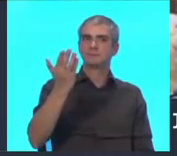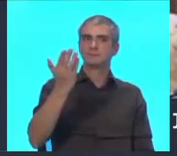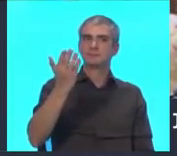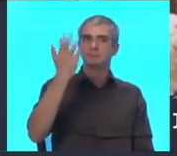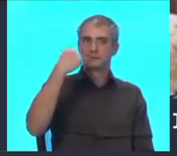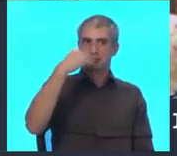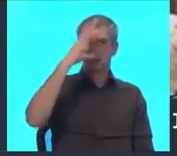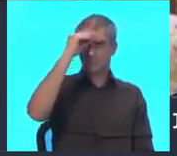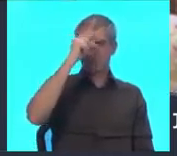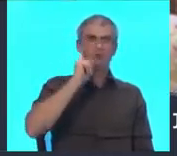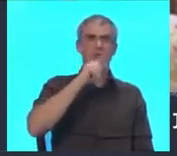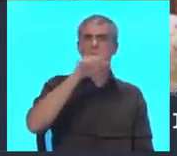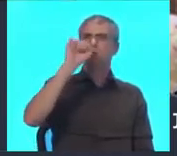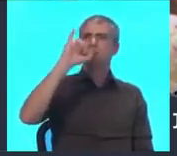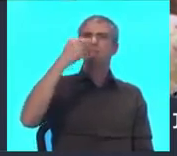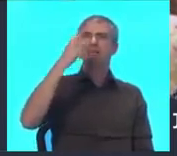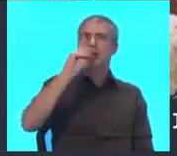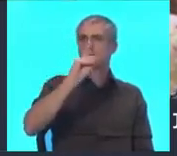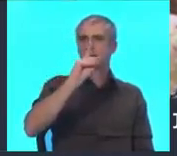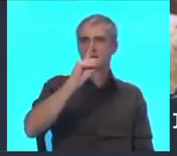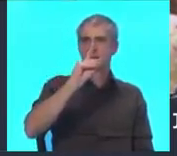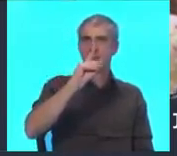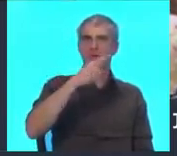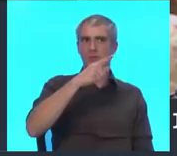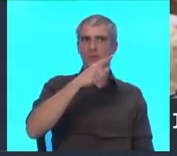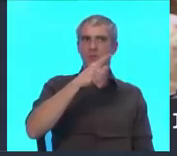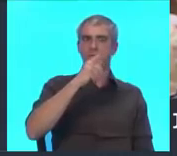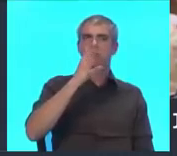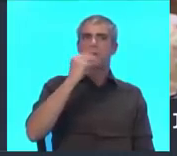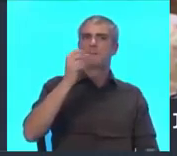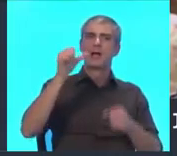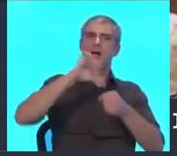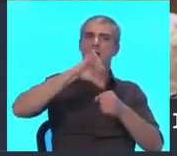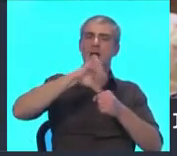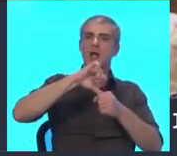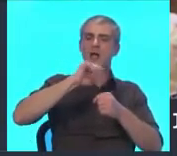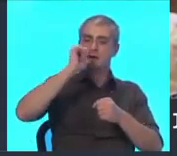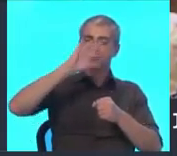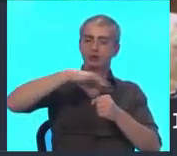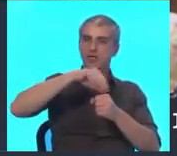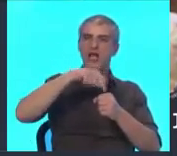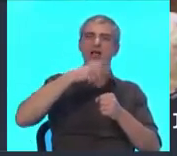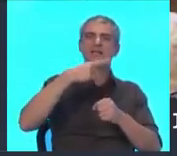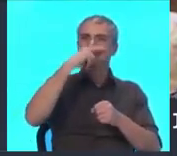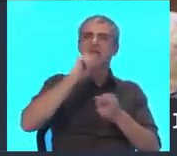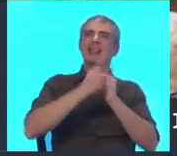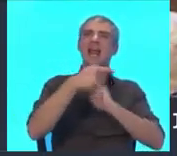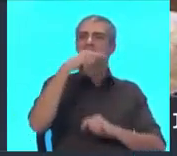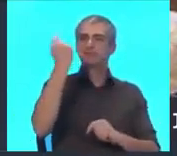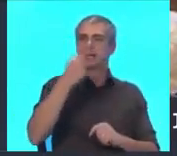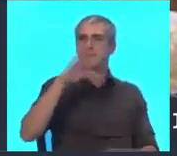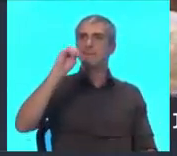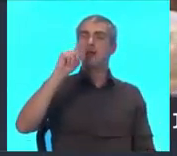ובחור שקוראים לו סיגד, הוא שם כמות של מתדון בתוך בקבוק של פטל, והיא